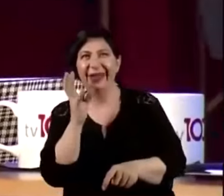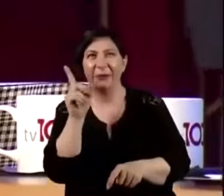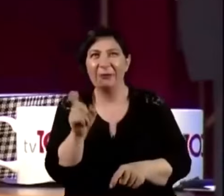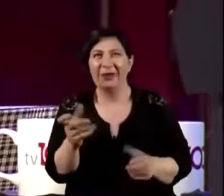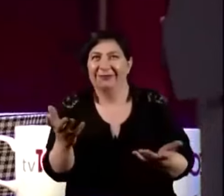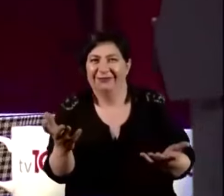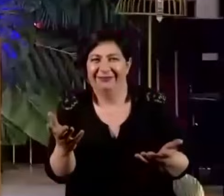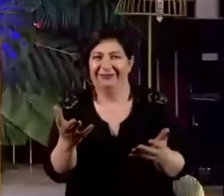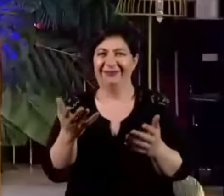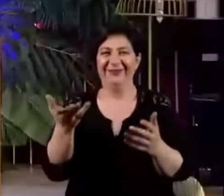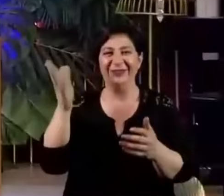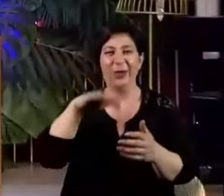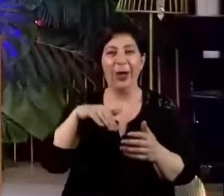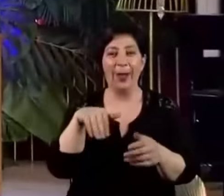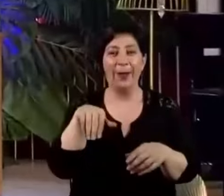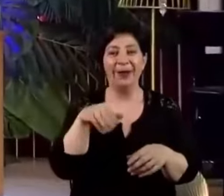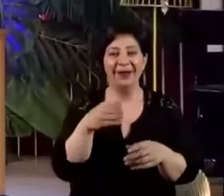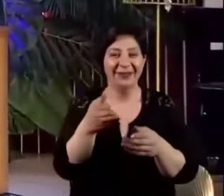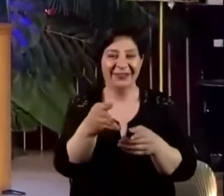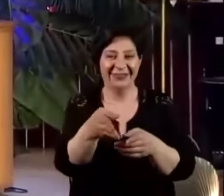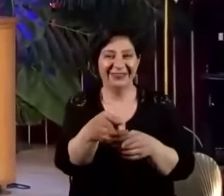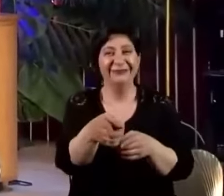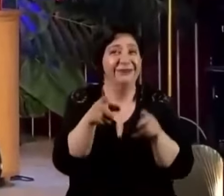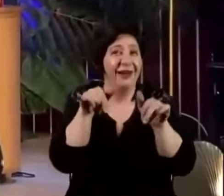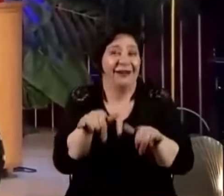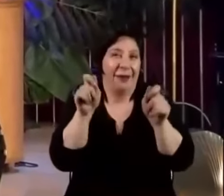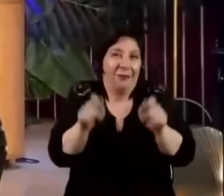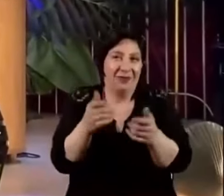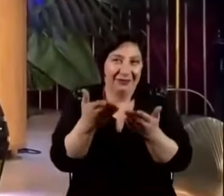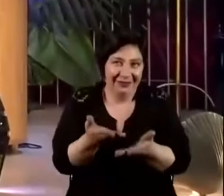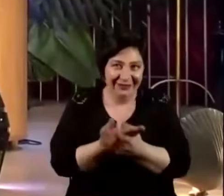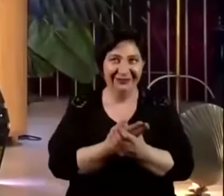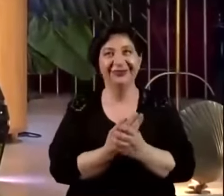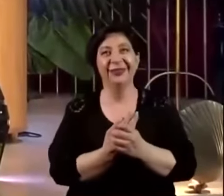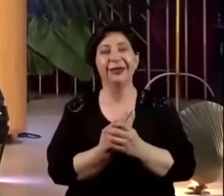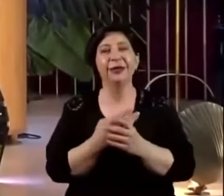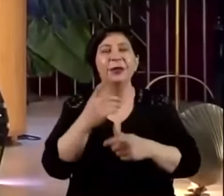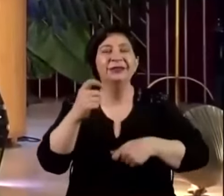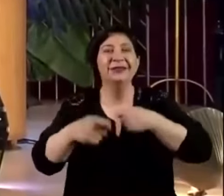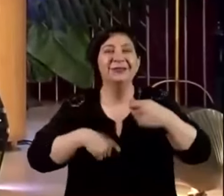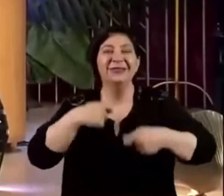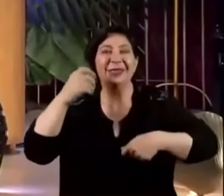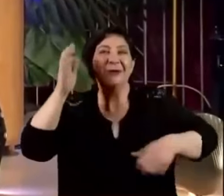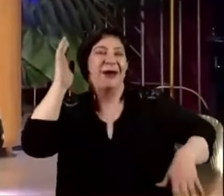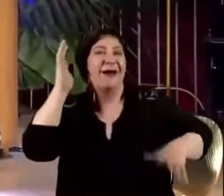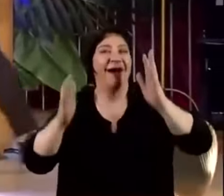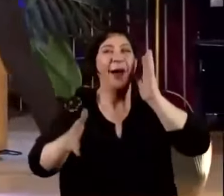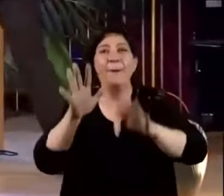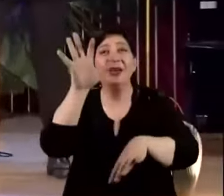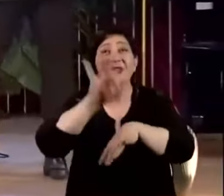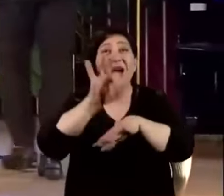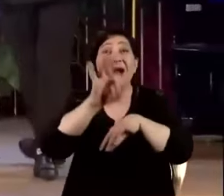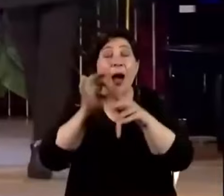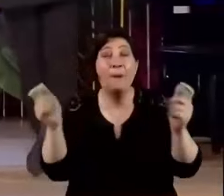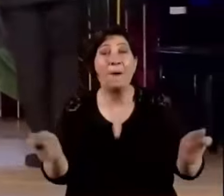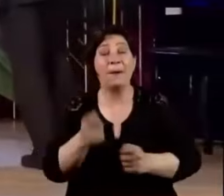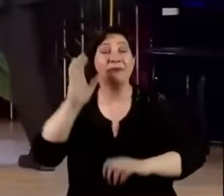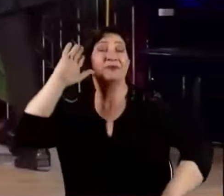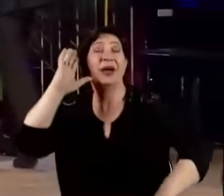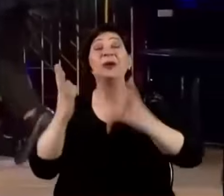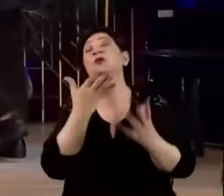Önce şöyle bir hareket yaptınız. Sonra böyle duvarlara yaslandınız filan. Şöyle bir şeyler yaptınız falan. Bir 5 dakika filan orada poz ver. Ama